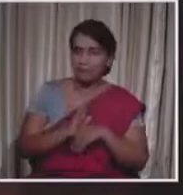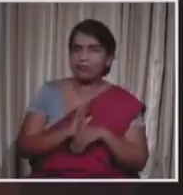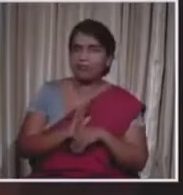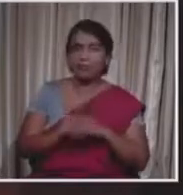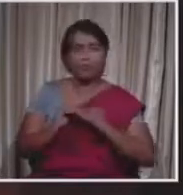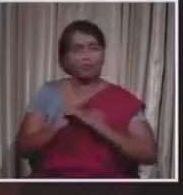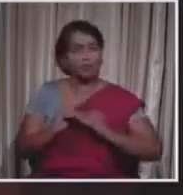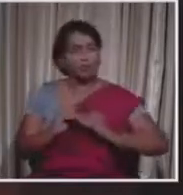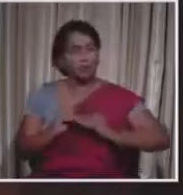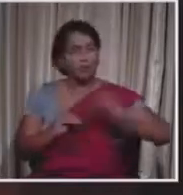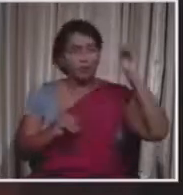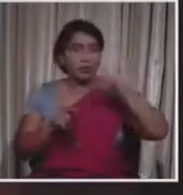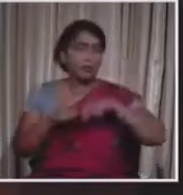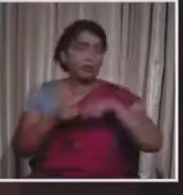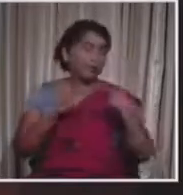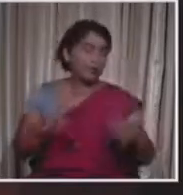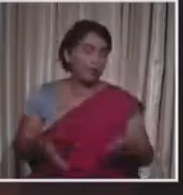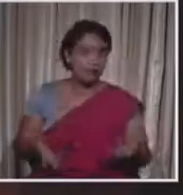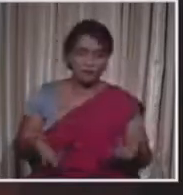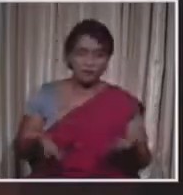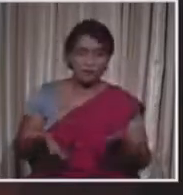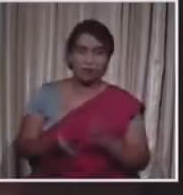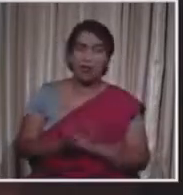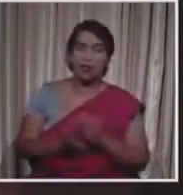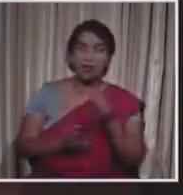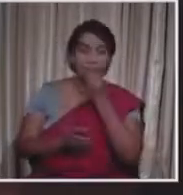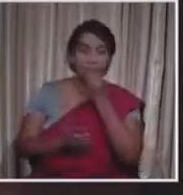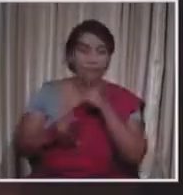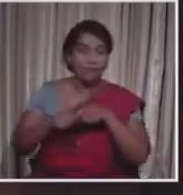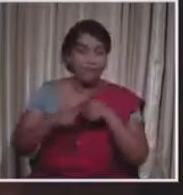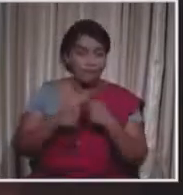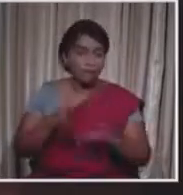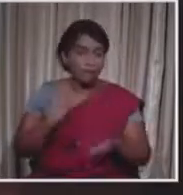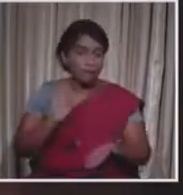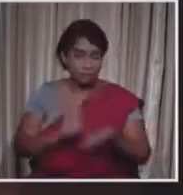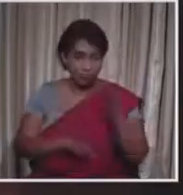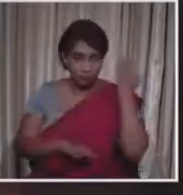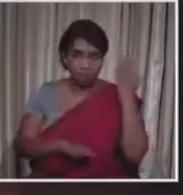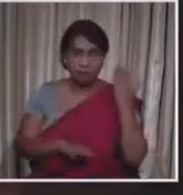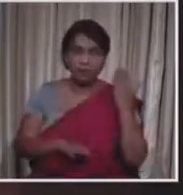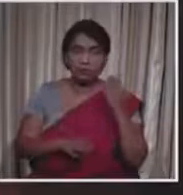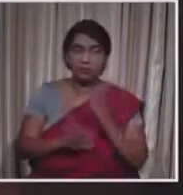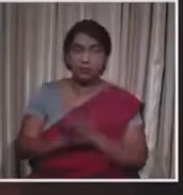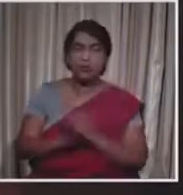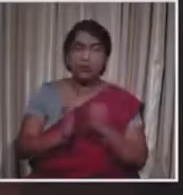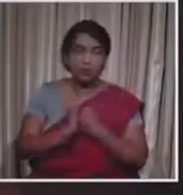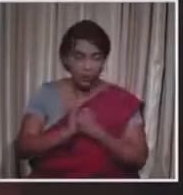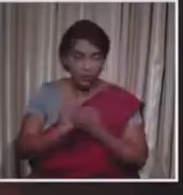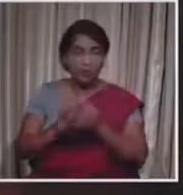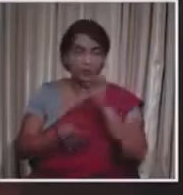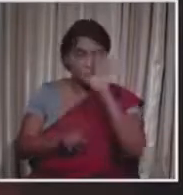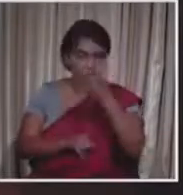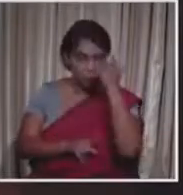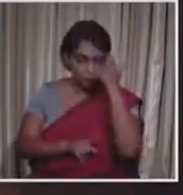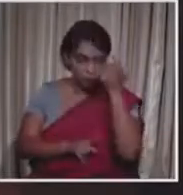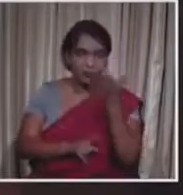අහස උසට උද්දමනය ආහාර උද්දමනය ගරු ජනාධිපතිතුමාම